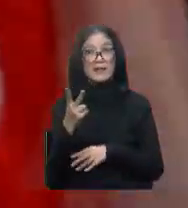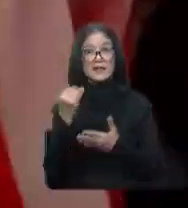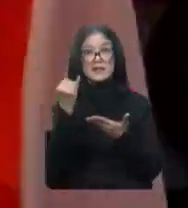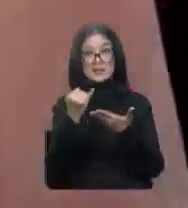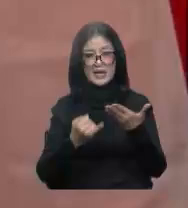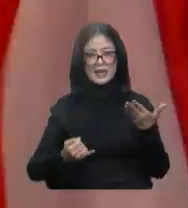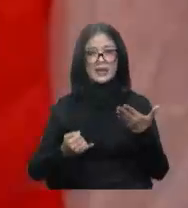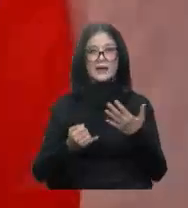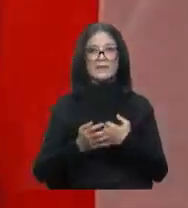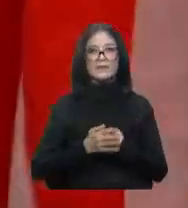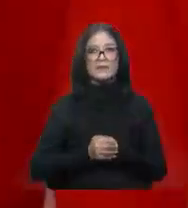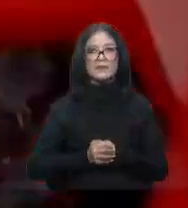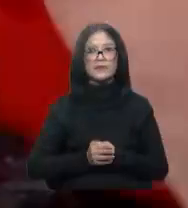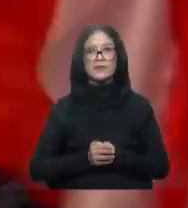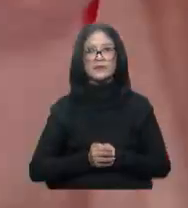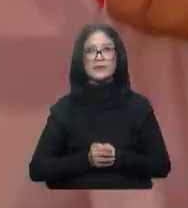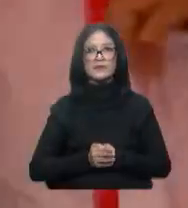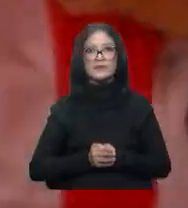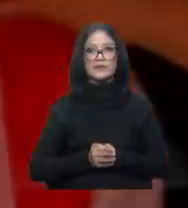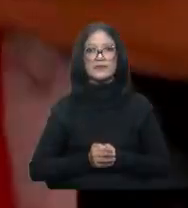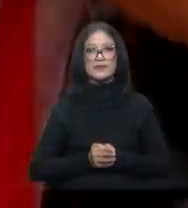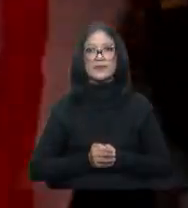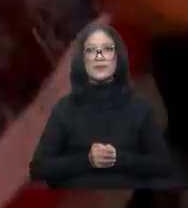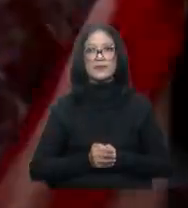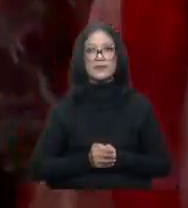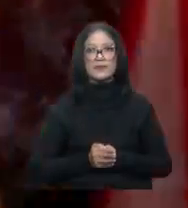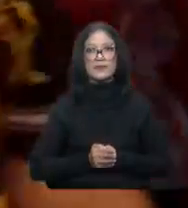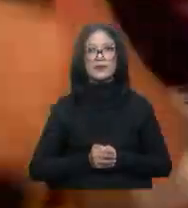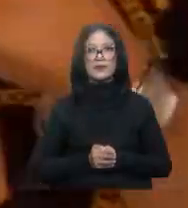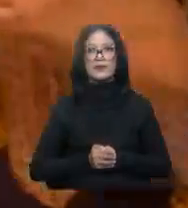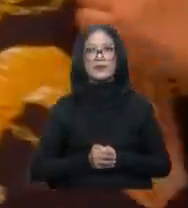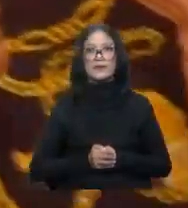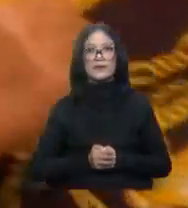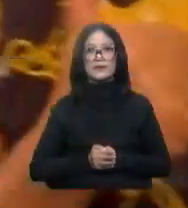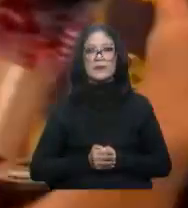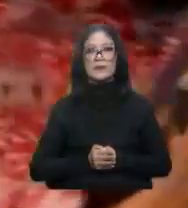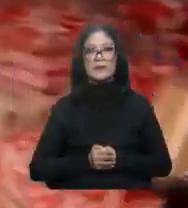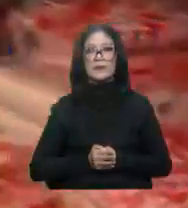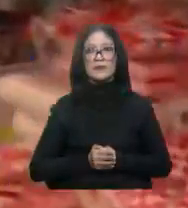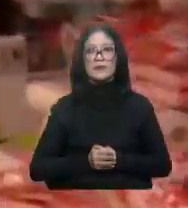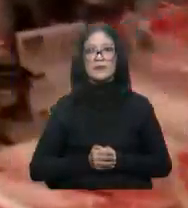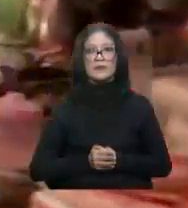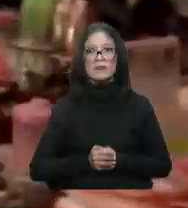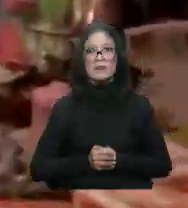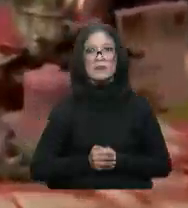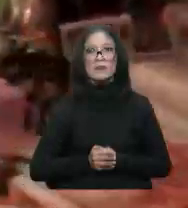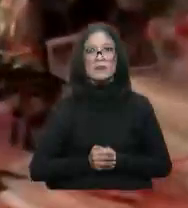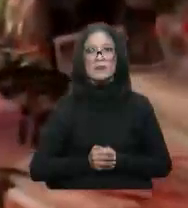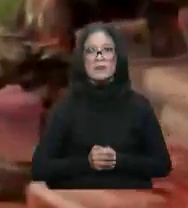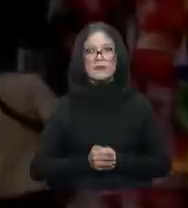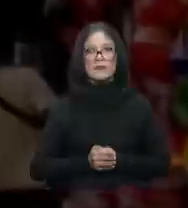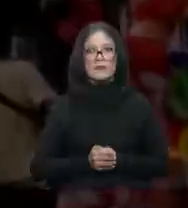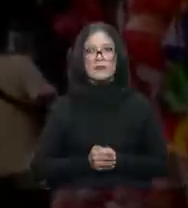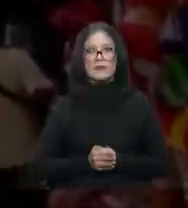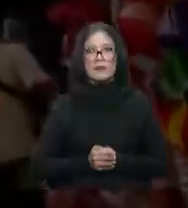tahun sekali kan patut dirayakan. Baik Ibu, terima kasih Ibu atas waktunya. Oke. Baik, memang